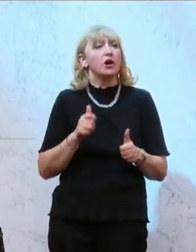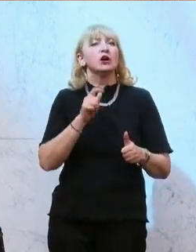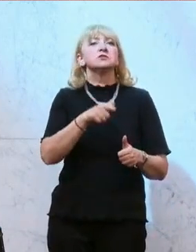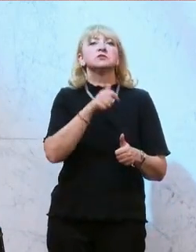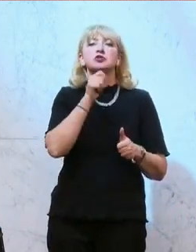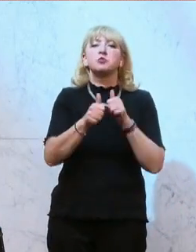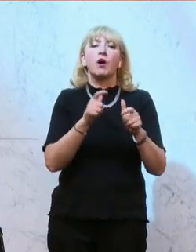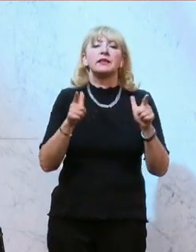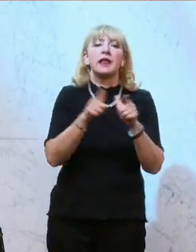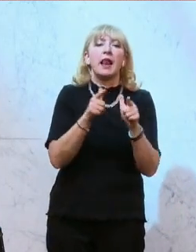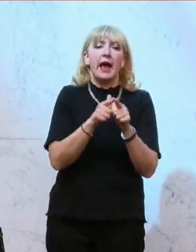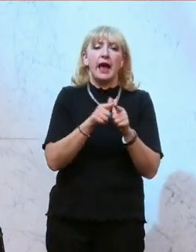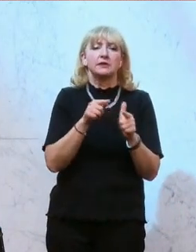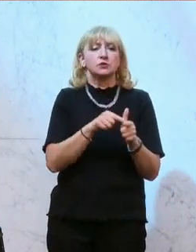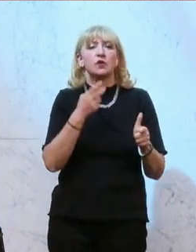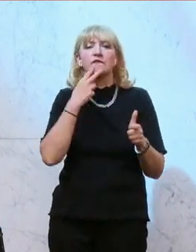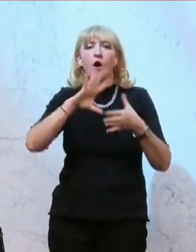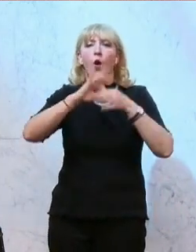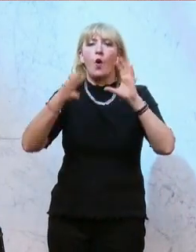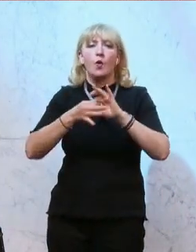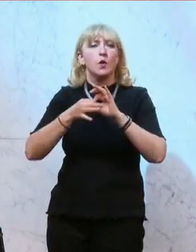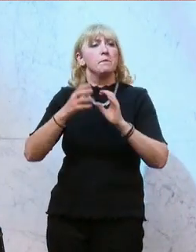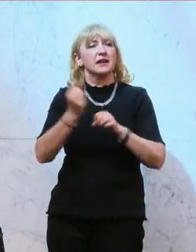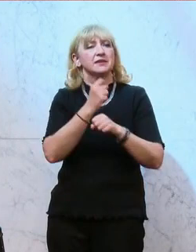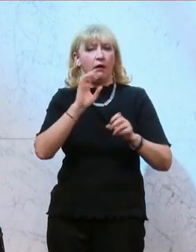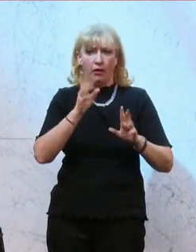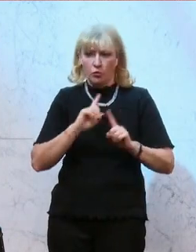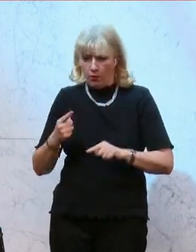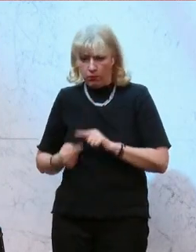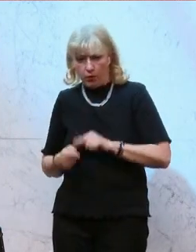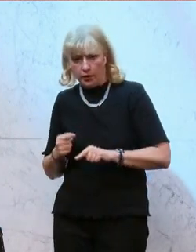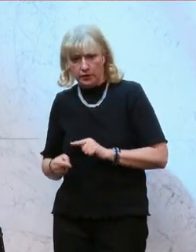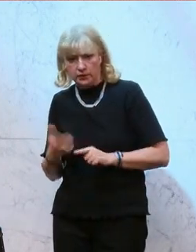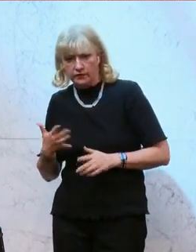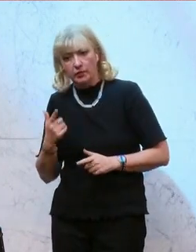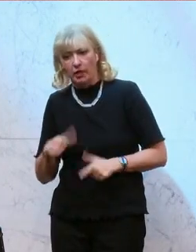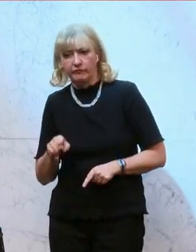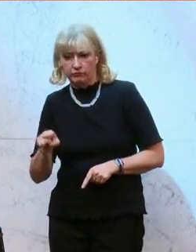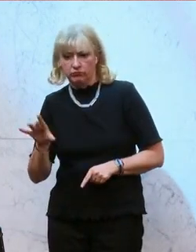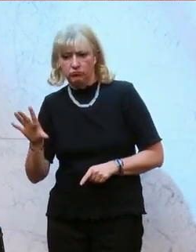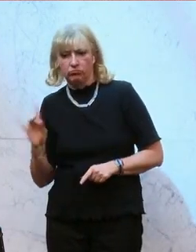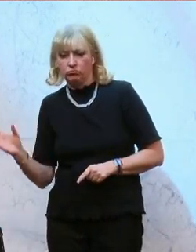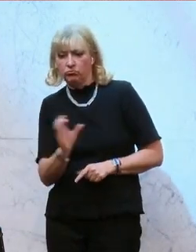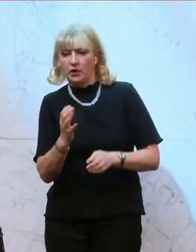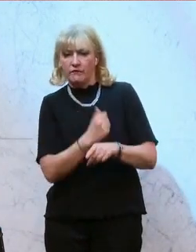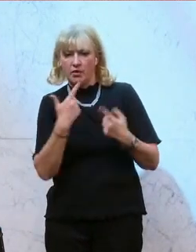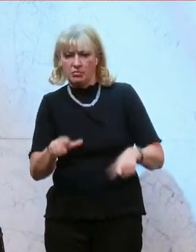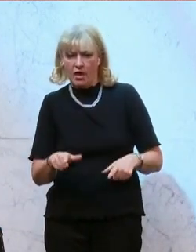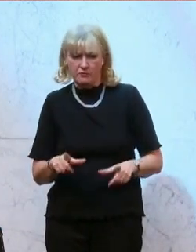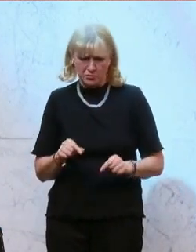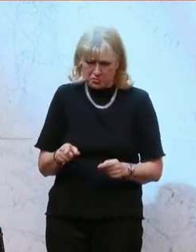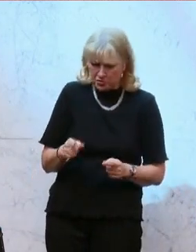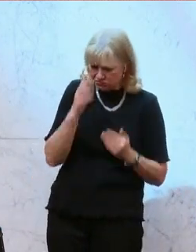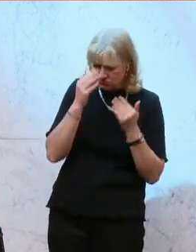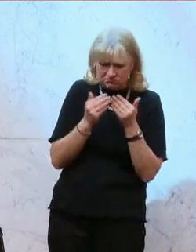bestimmt, wer Olympiasieger wird, sondern nur noch politisch legitime Athleten gewinnen dürfen. Das widerspricht allem, wofür